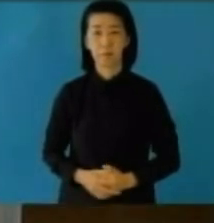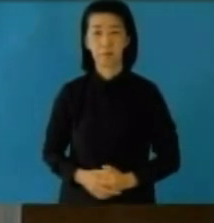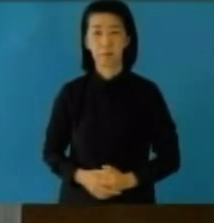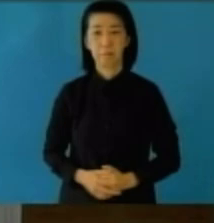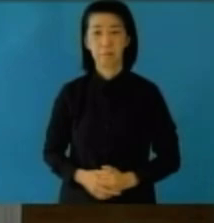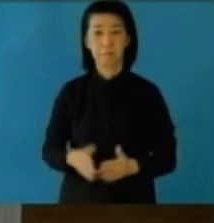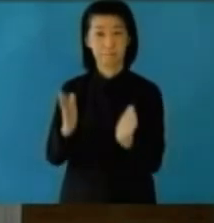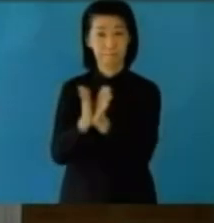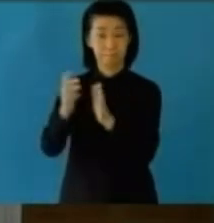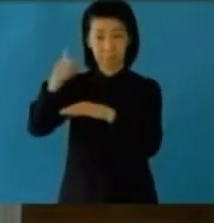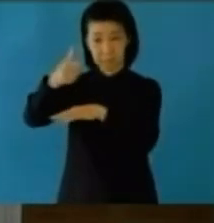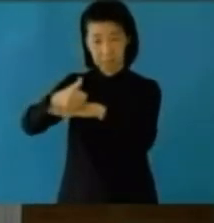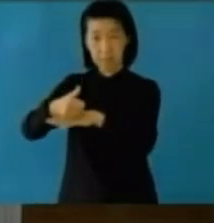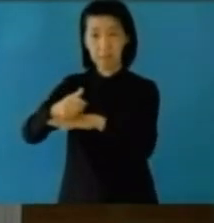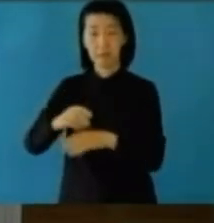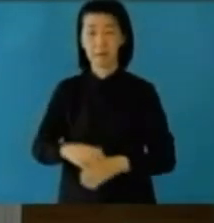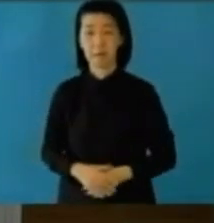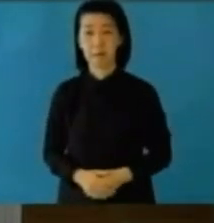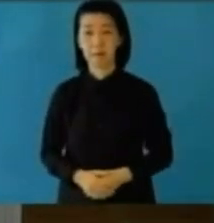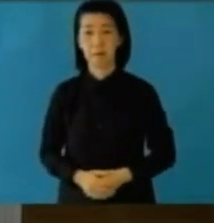塩田知事。